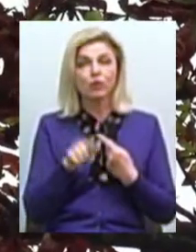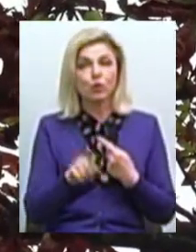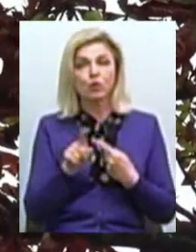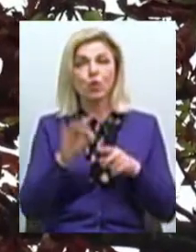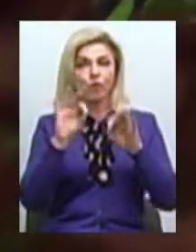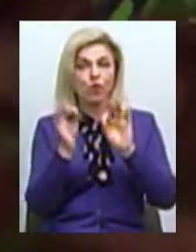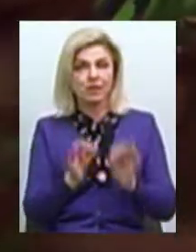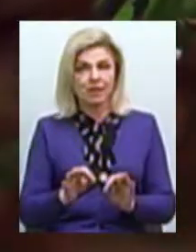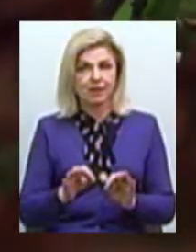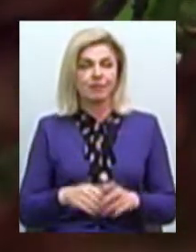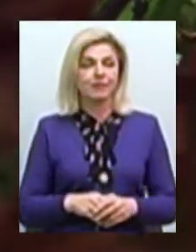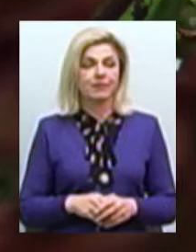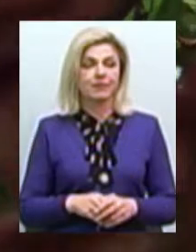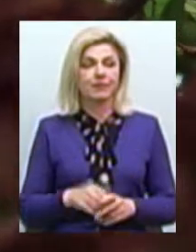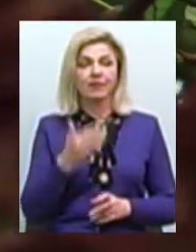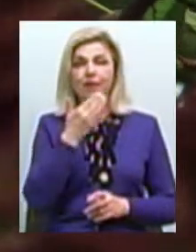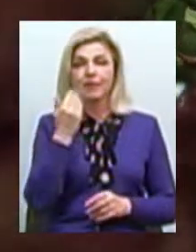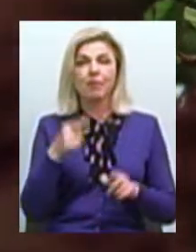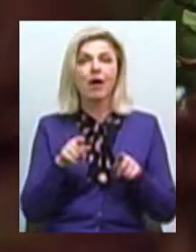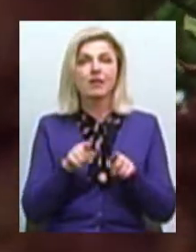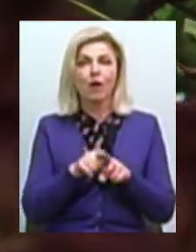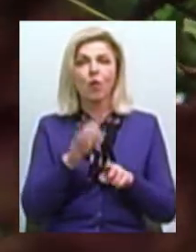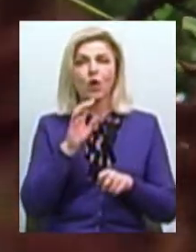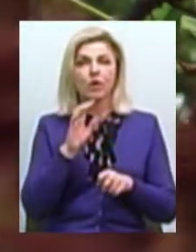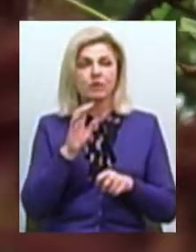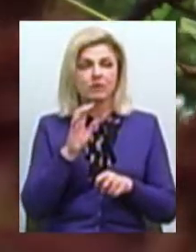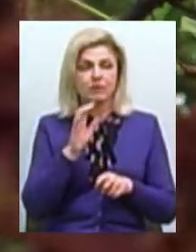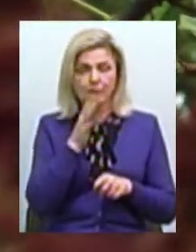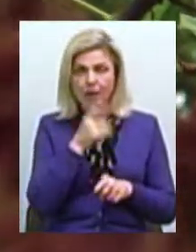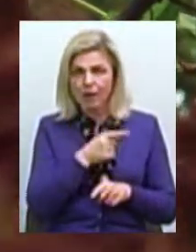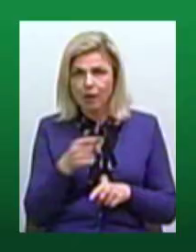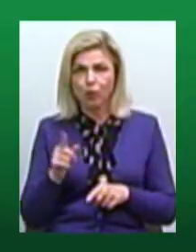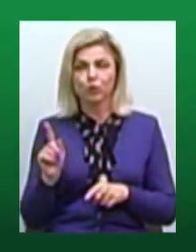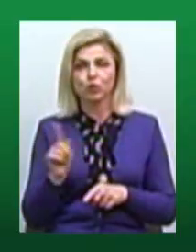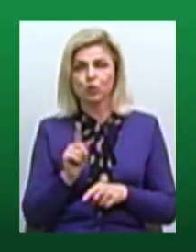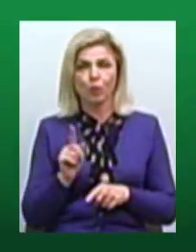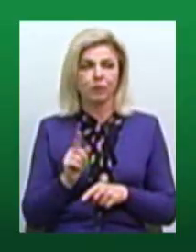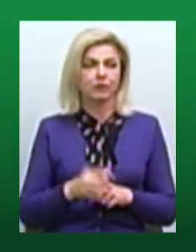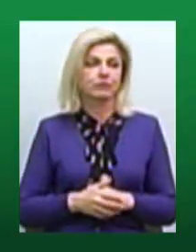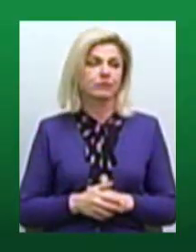восени немає такого достатнього періоду для того, щоб